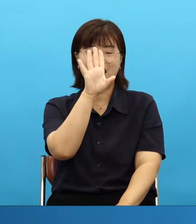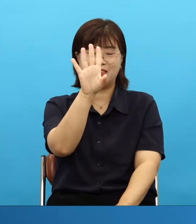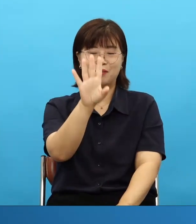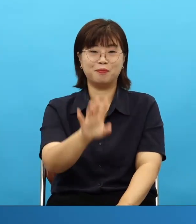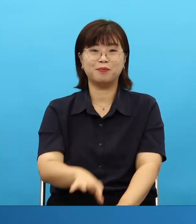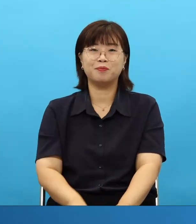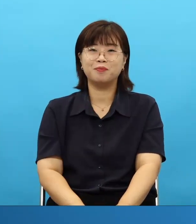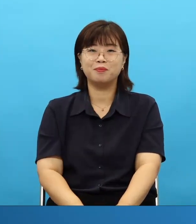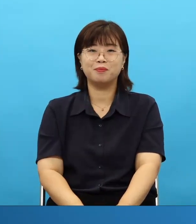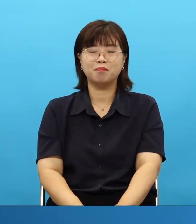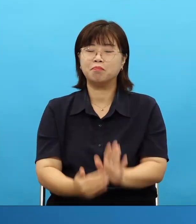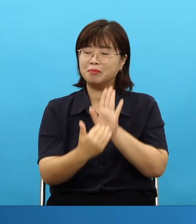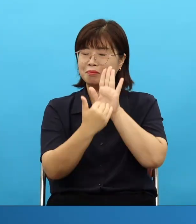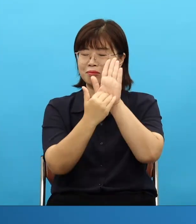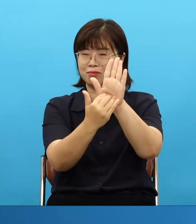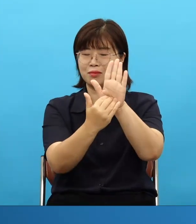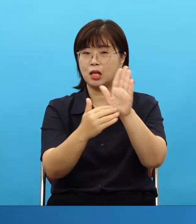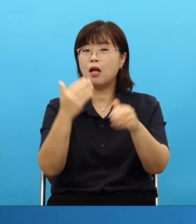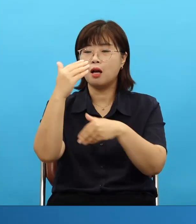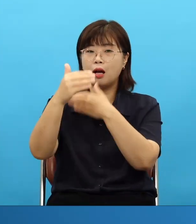하나님이 우리를